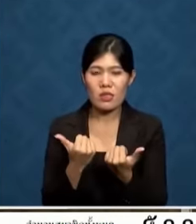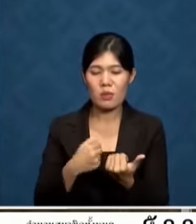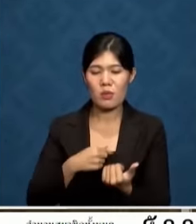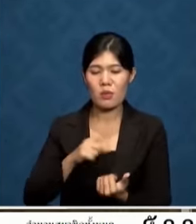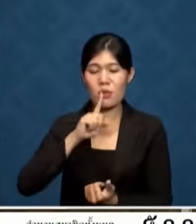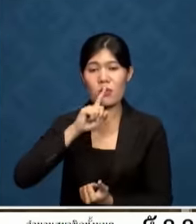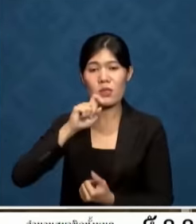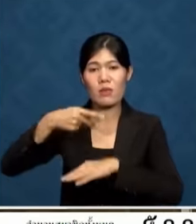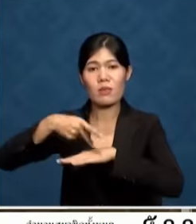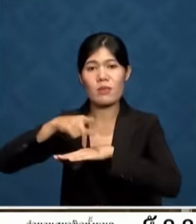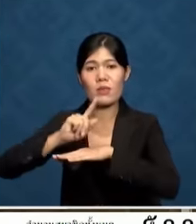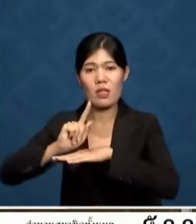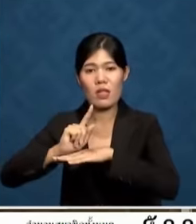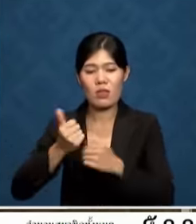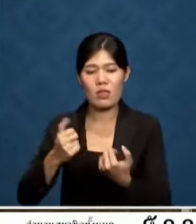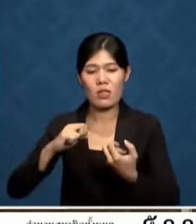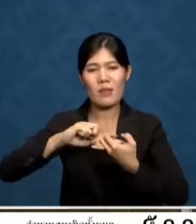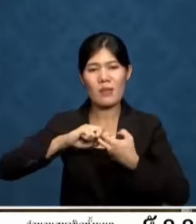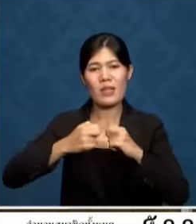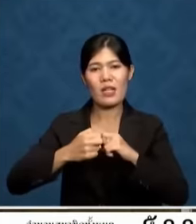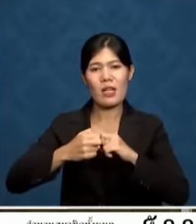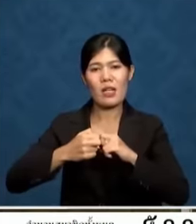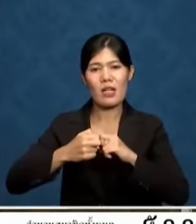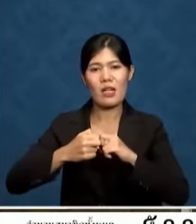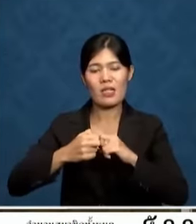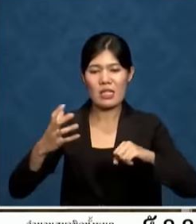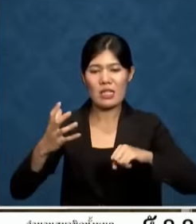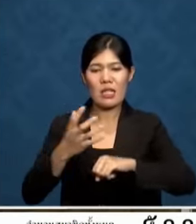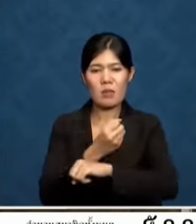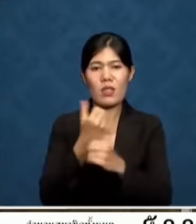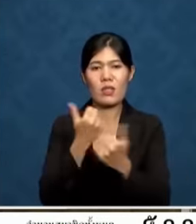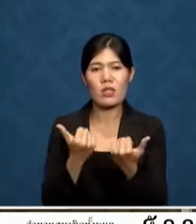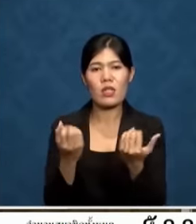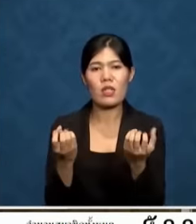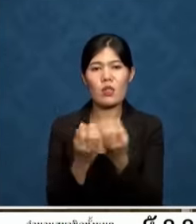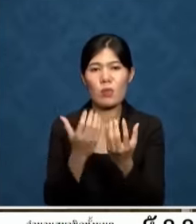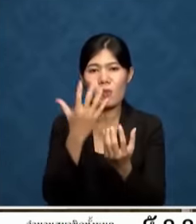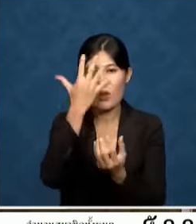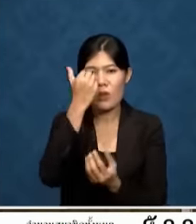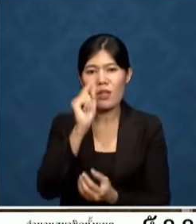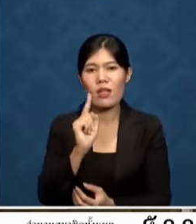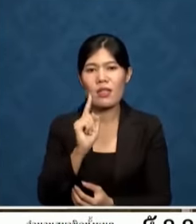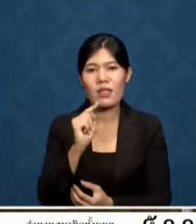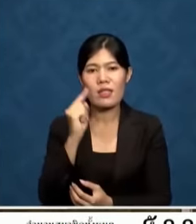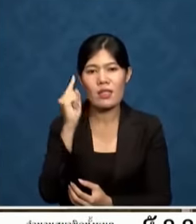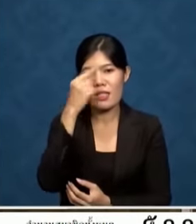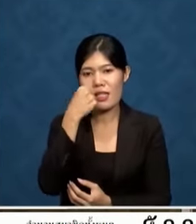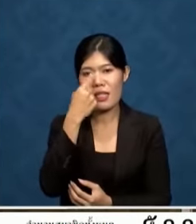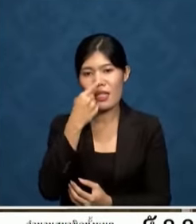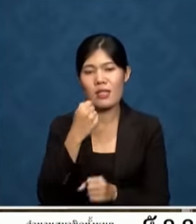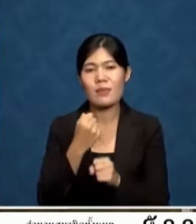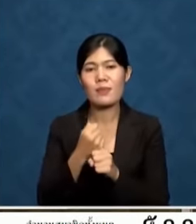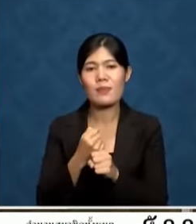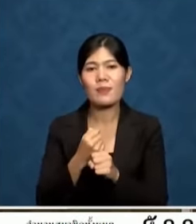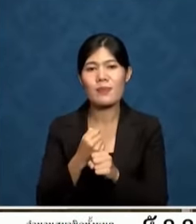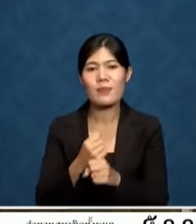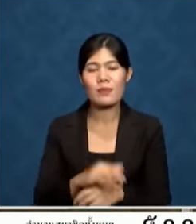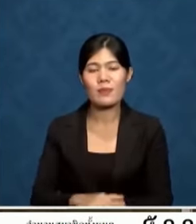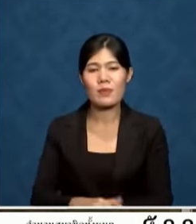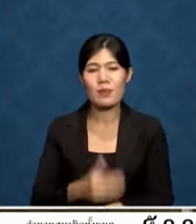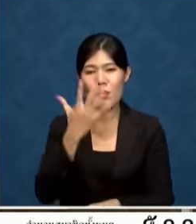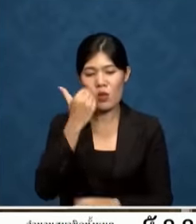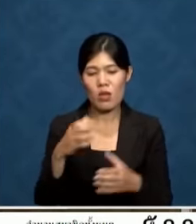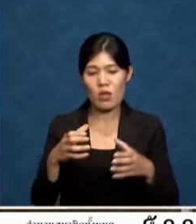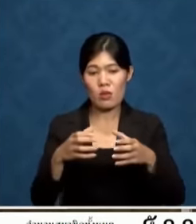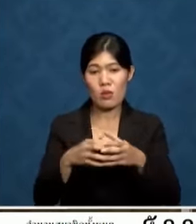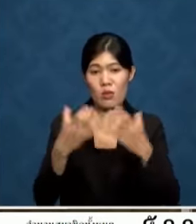ท่านประธานและปัญหาการเมืองที่มันเกิดปัจจุบันใครทำครับถ้าไม่ใช่รัฐบาลนี้มีส่วน